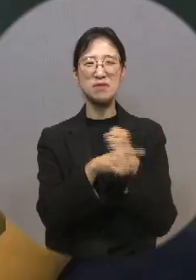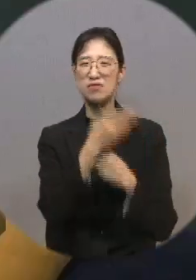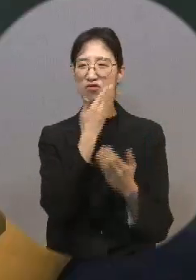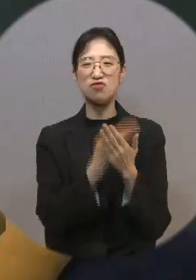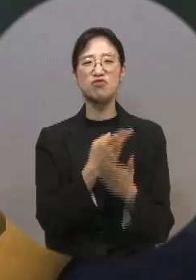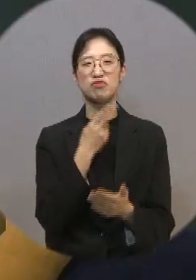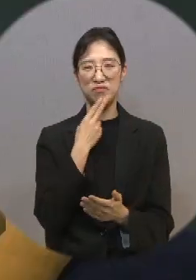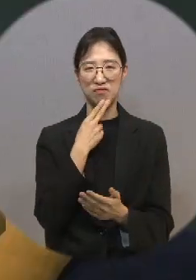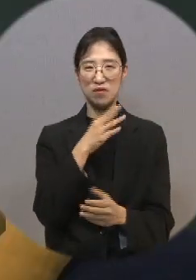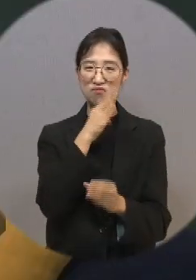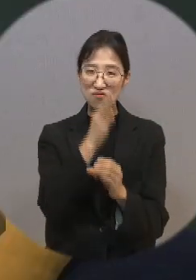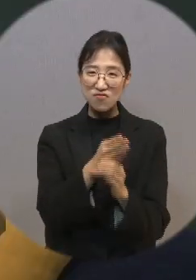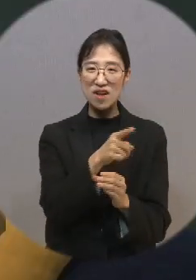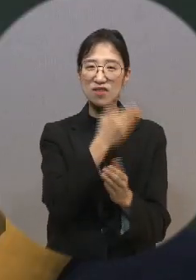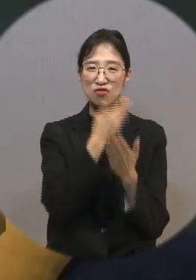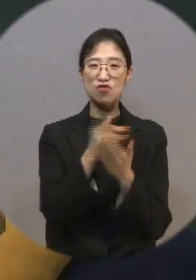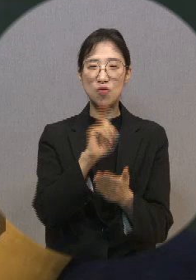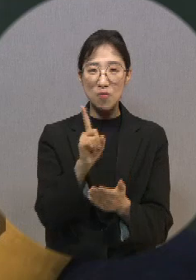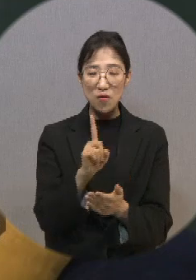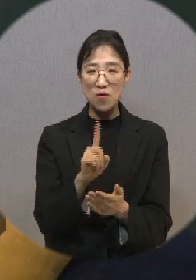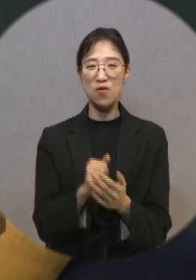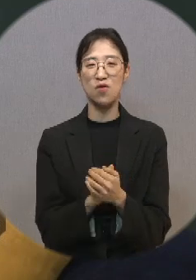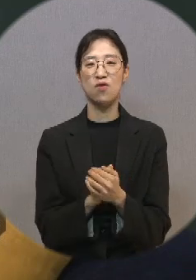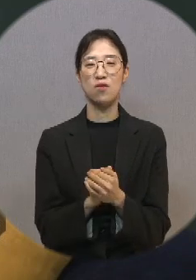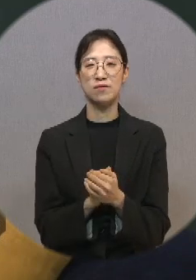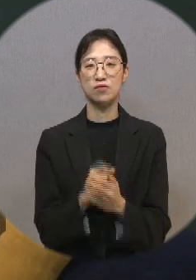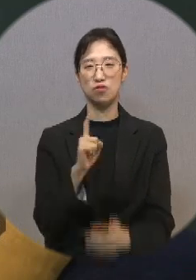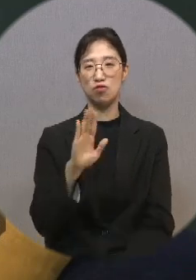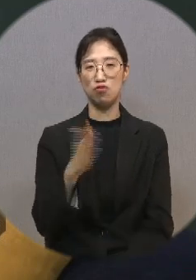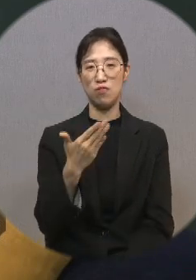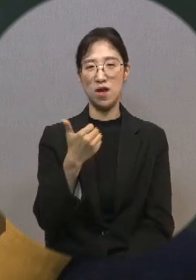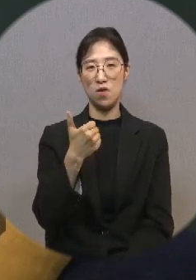네. 북한 체제에서 의미가 있는 건 오히려 이제 이